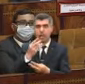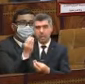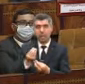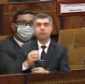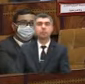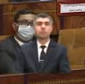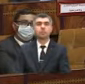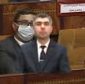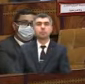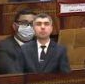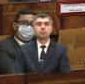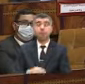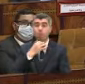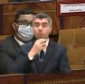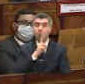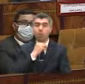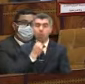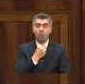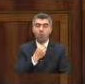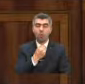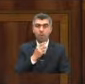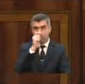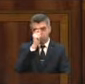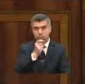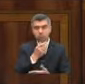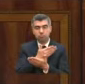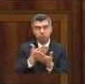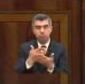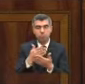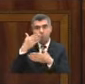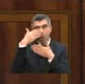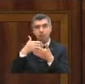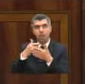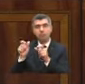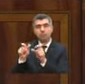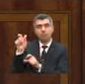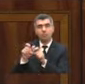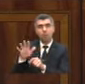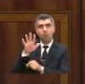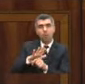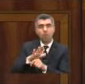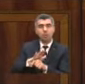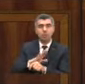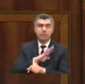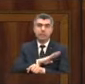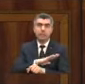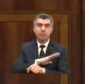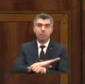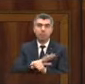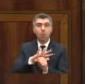وهنئ الحكومة والمغاربة على صمود أمام جائحة